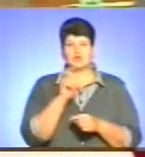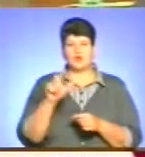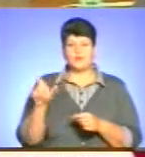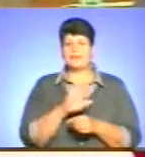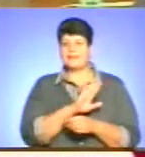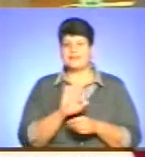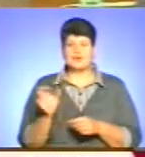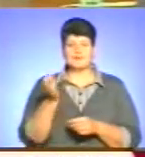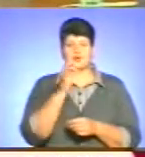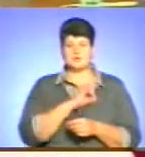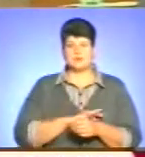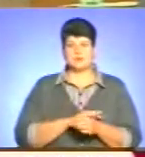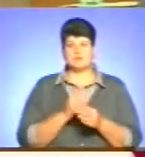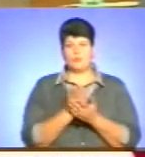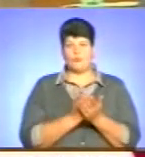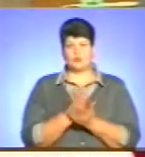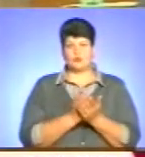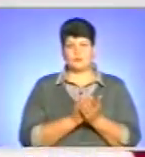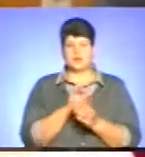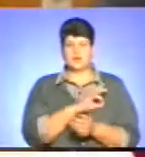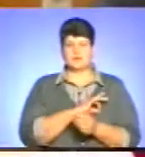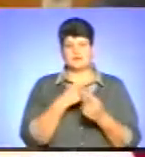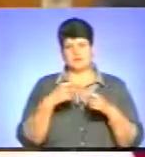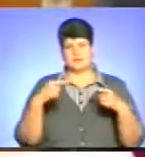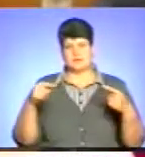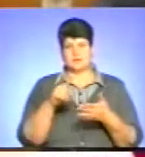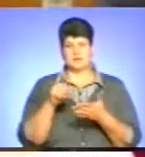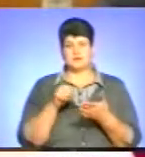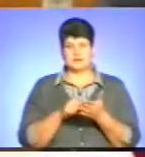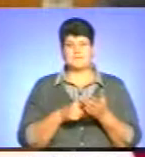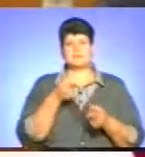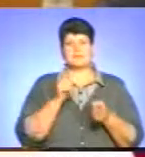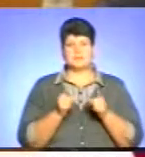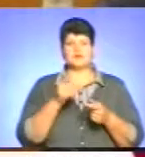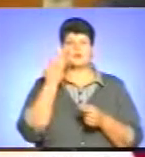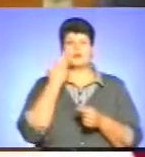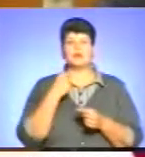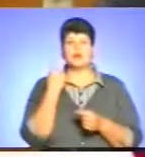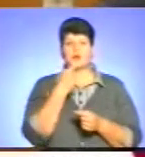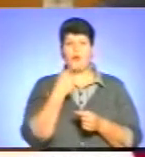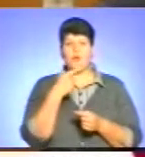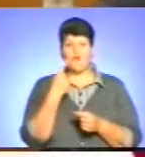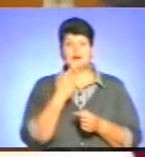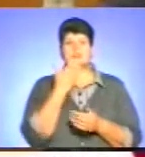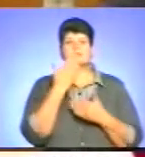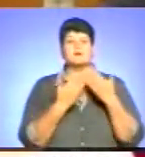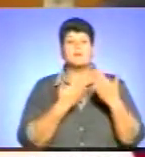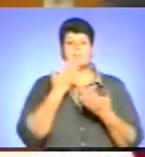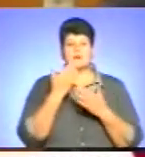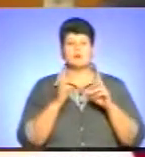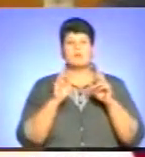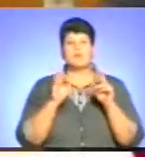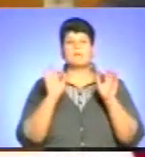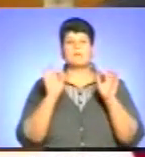скористалися послугами саме юриста в тих чи інших питаннях. Справді, коли говорять і запитують, як треба